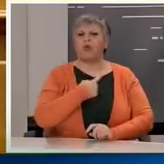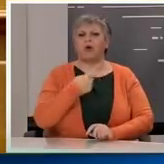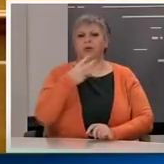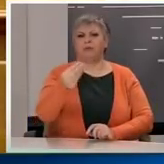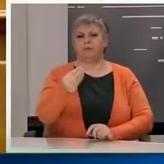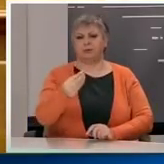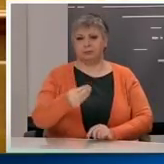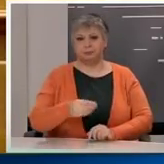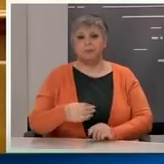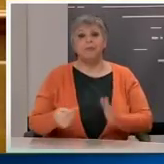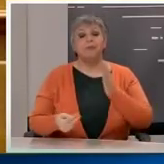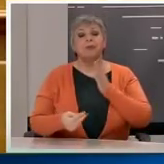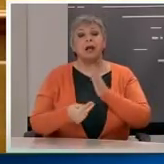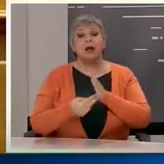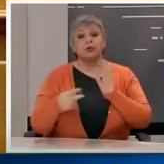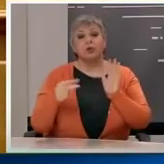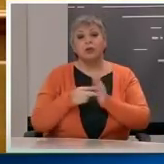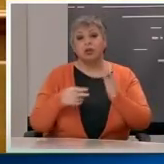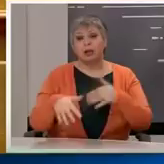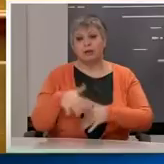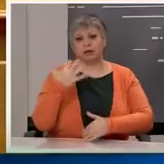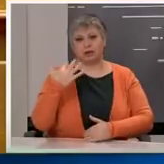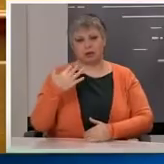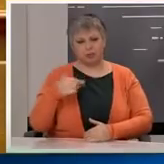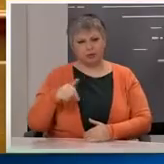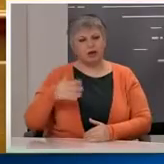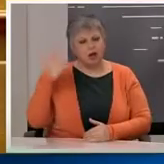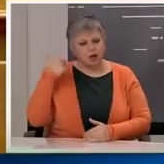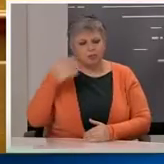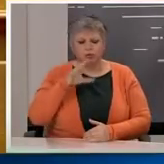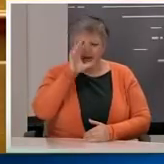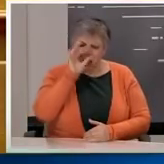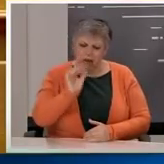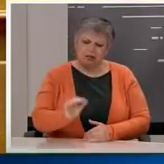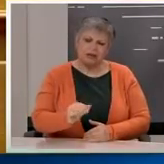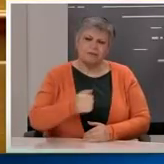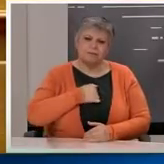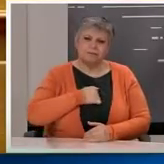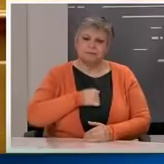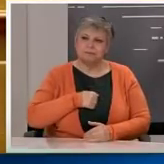Τον Αύγουστο του 2015, στα πλαίσια της Οδυνηρής Συμφωνίας,